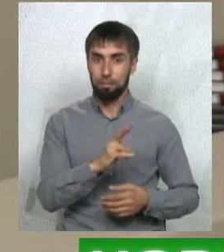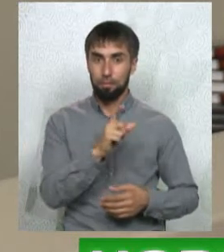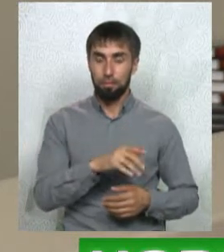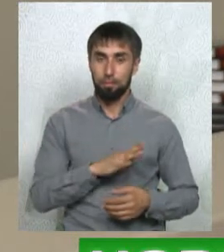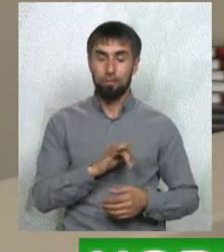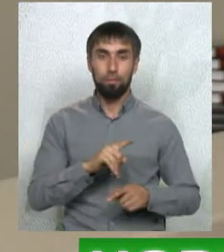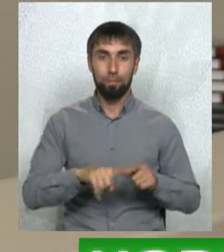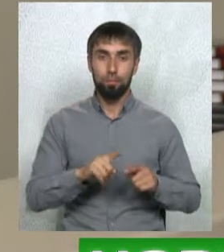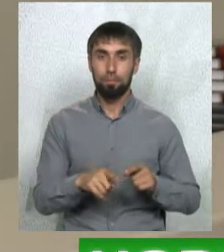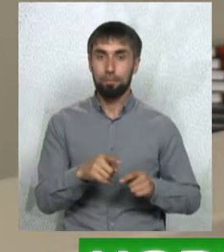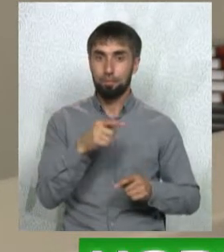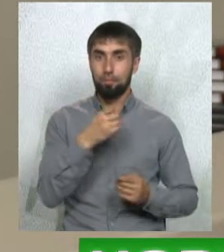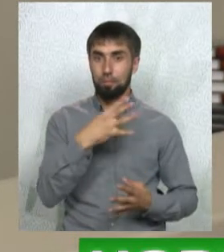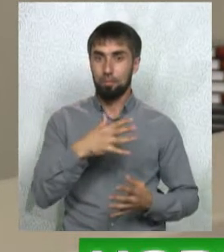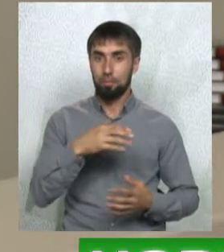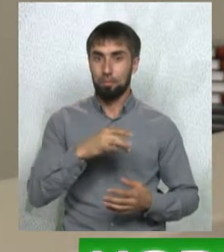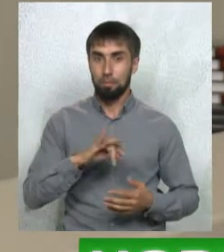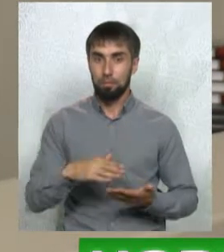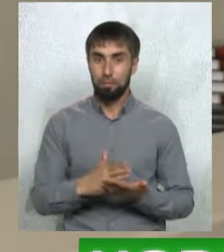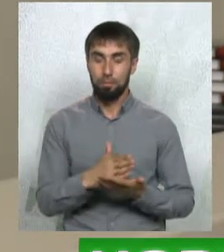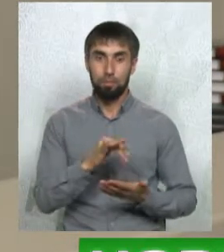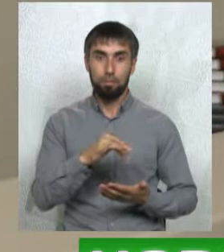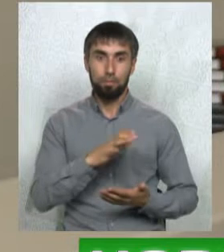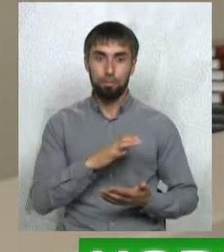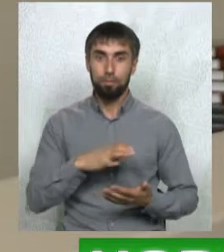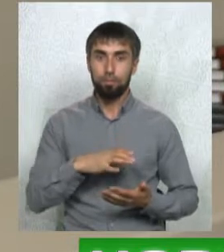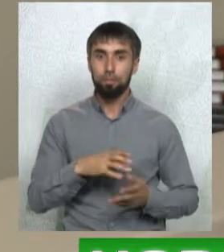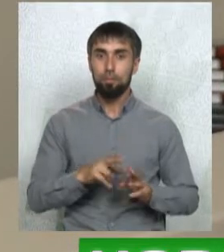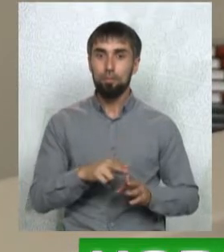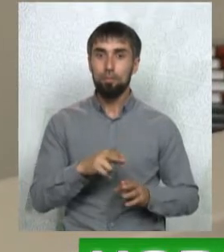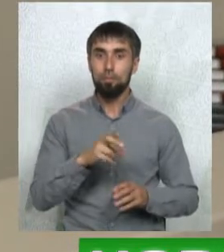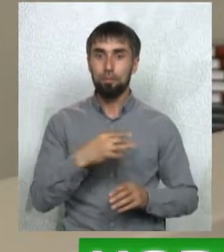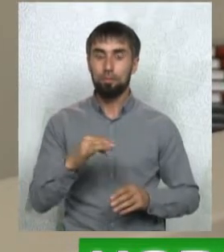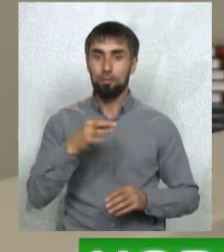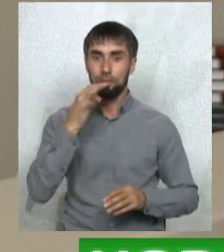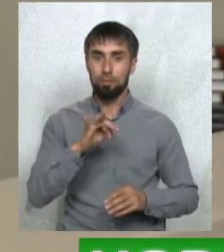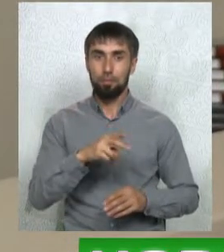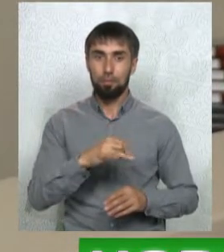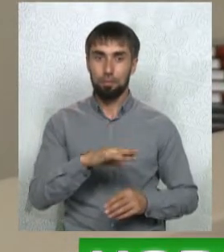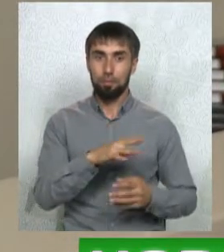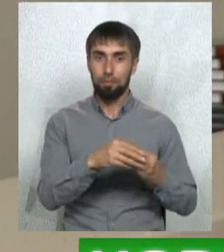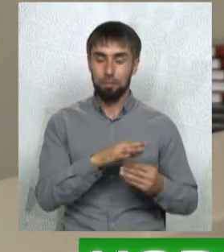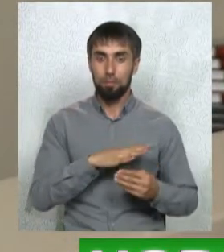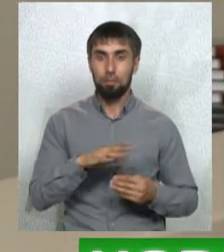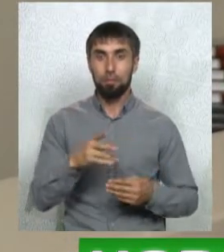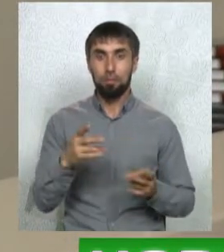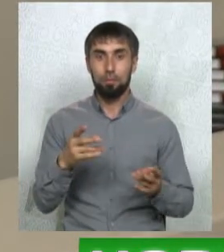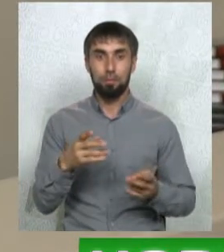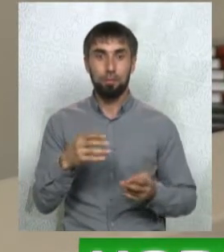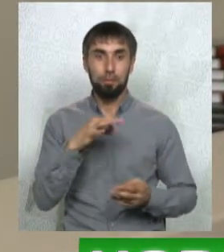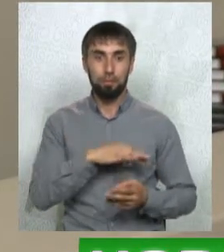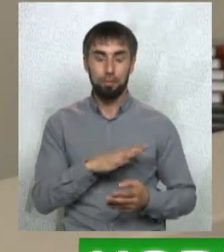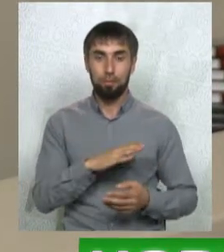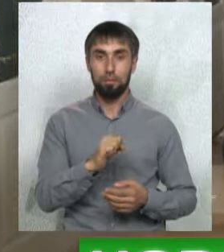он вскоре проявил себя хорошим стратегом, и его богатый боевой опыт войны в Персии весьма пригодился на